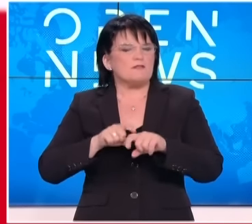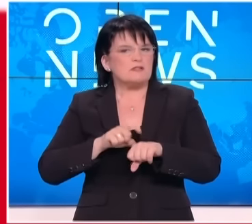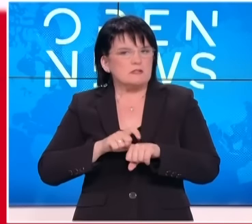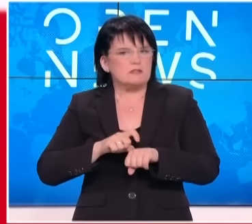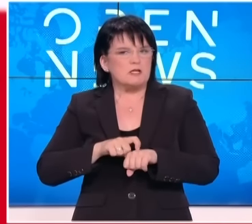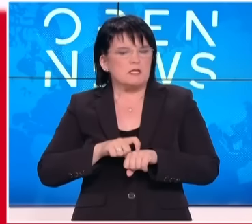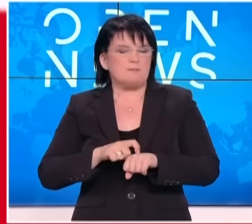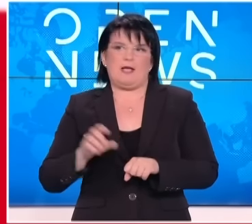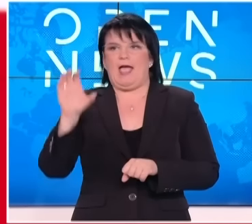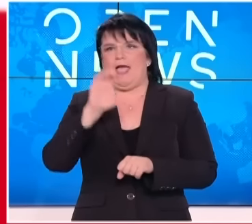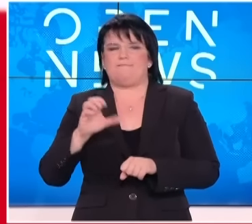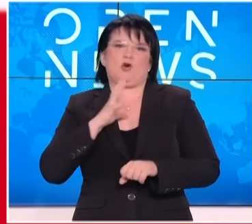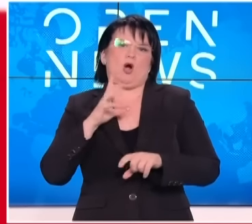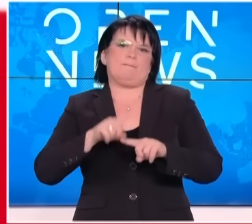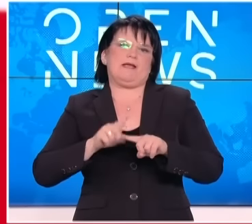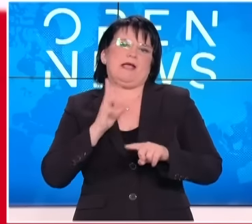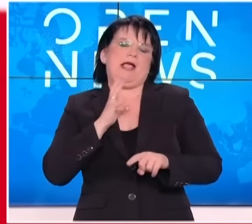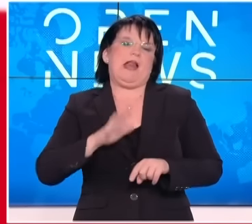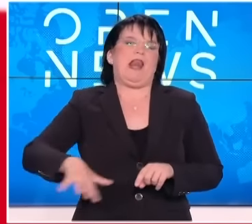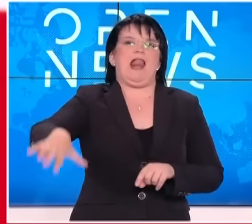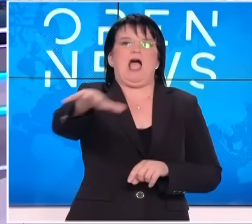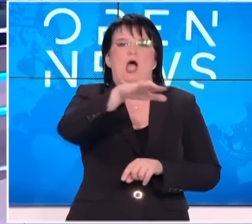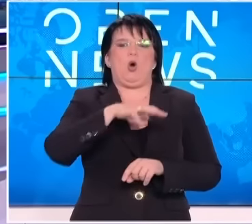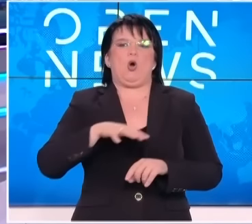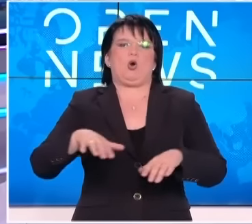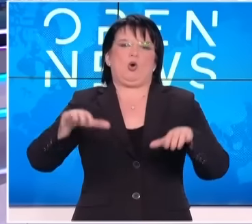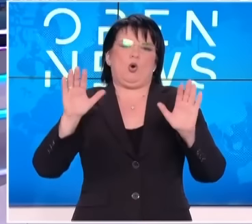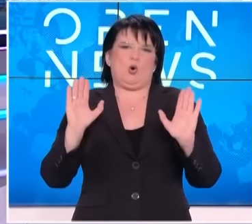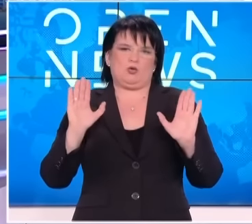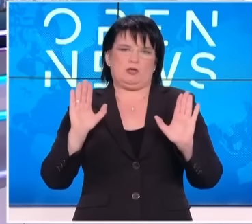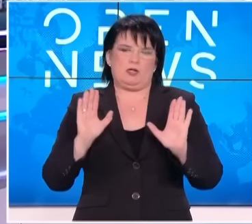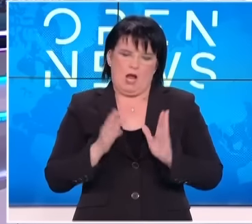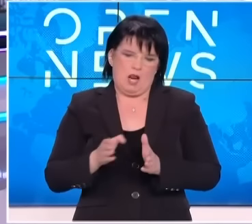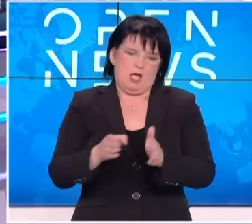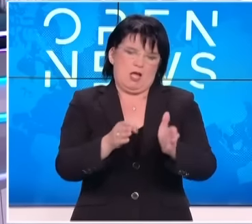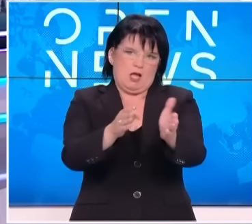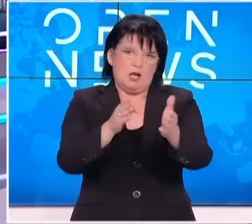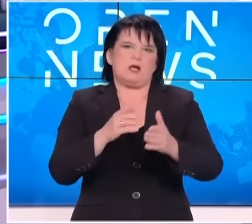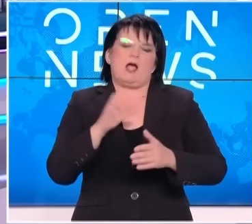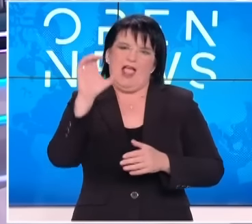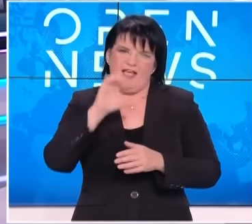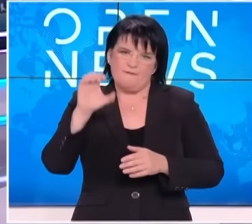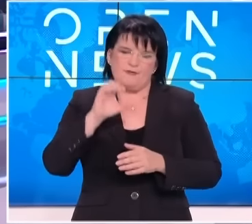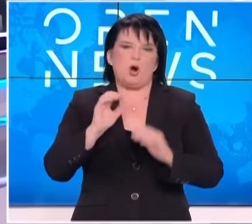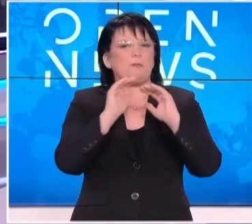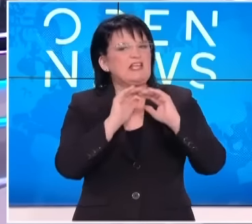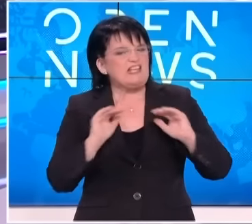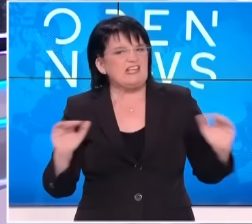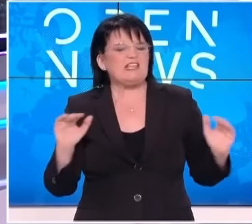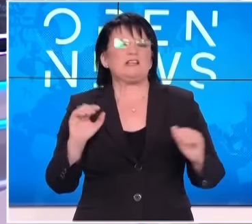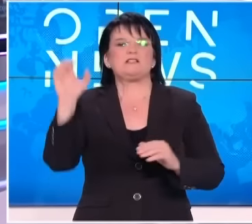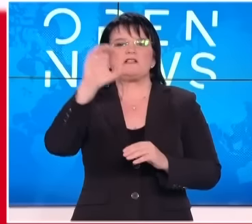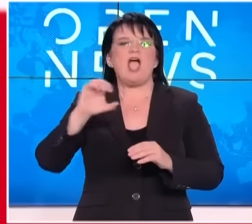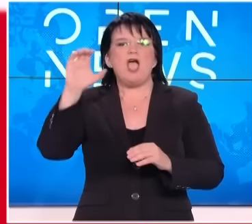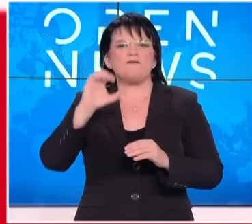δεν είναι η ευρώπη των λαών είμαστε με την ευρώπη των λαών είμαστε με την ευρώπη της ειρήνης είμαστε με την